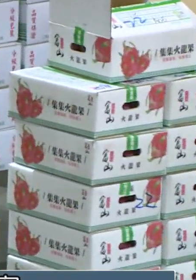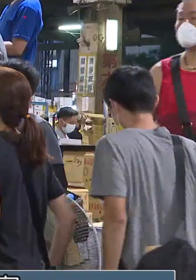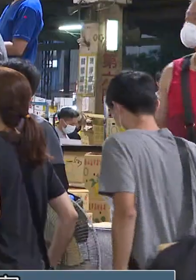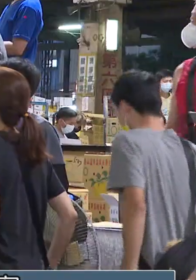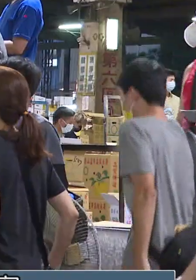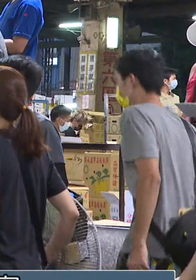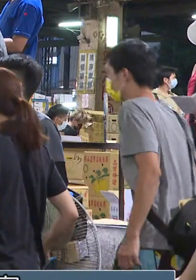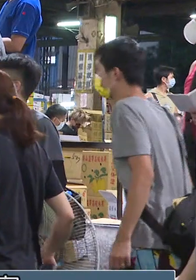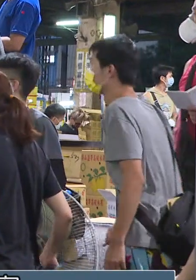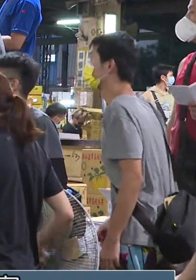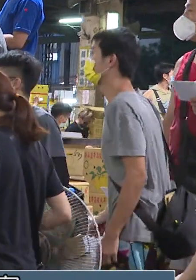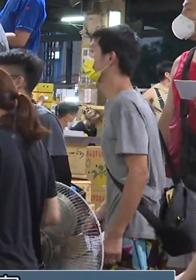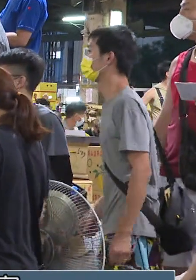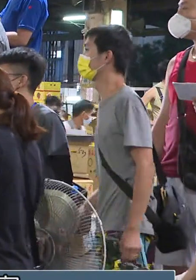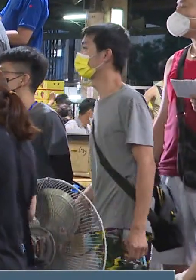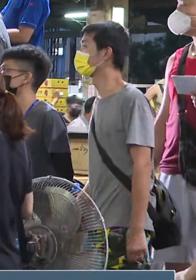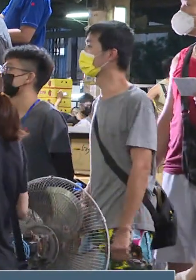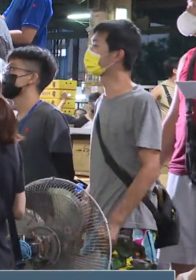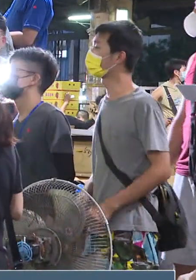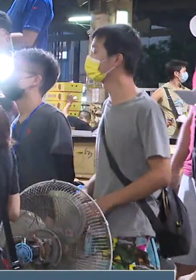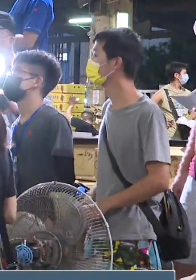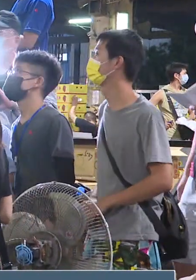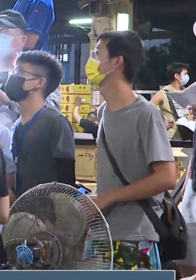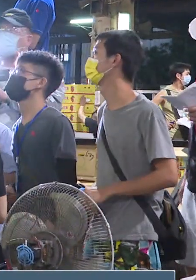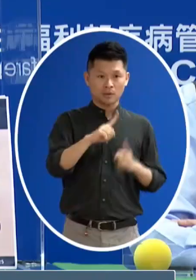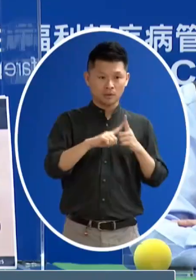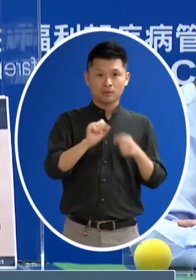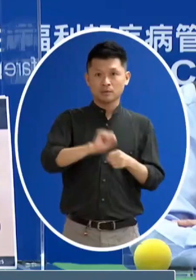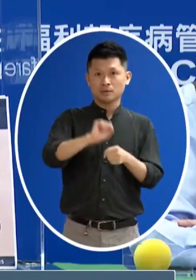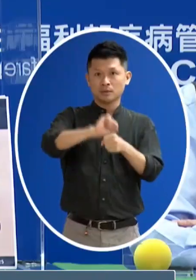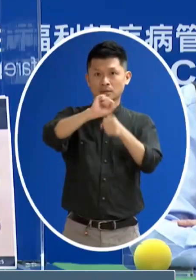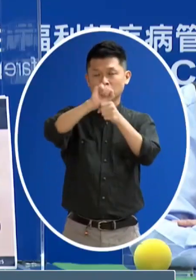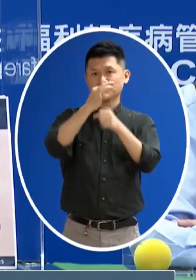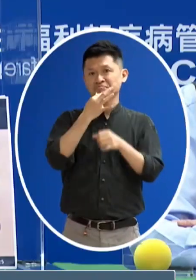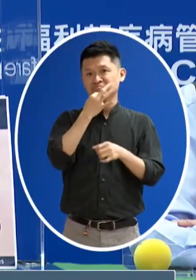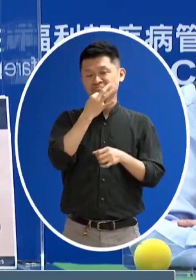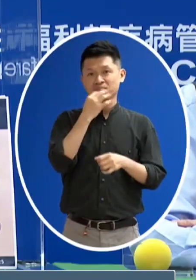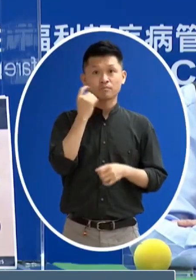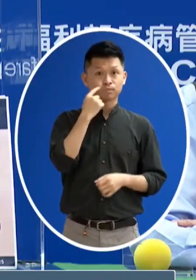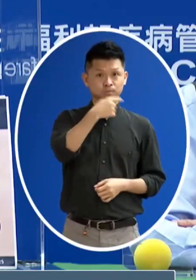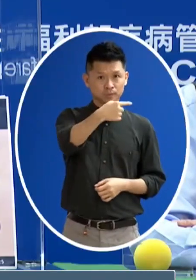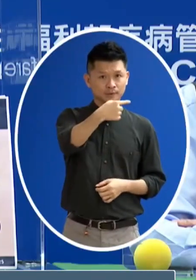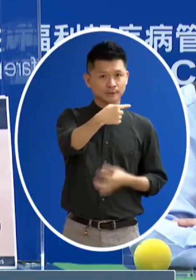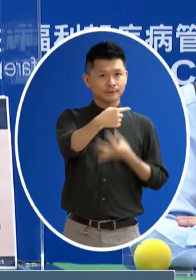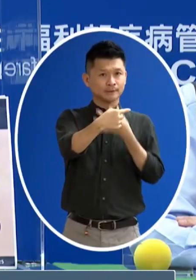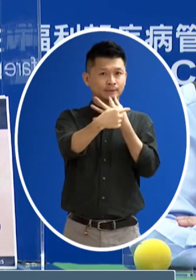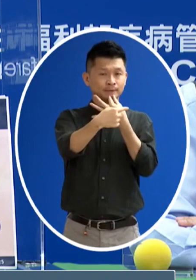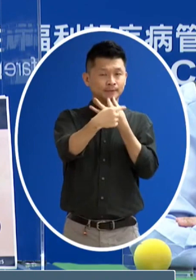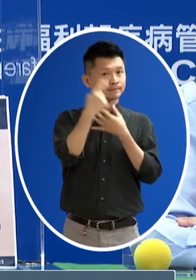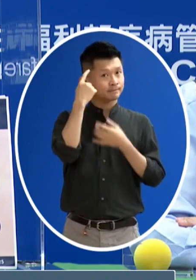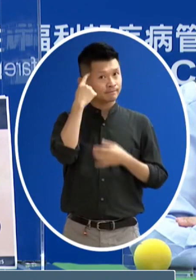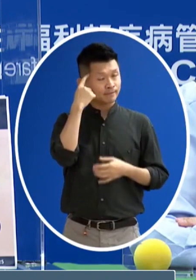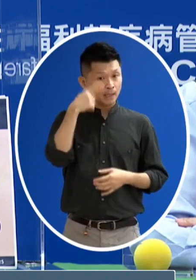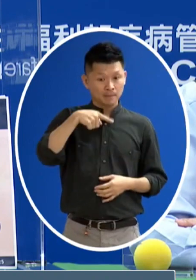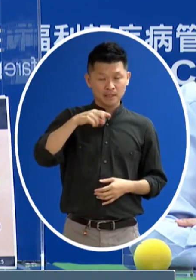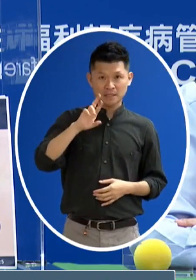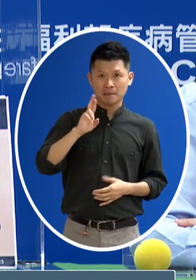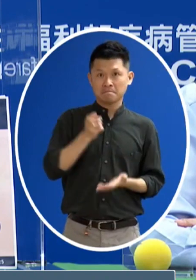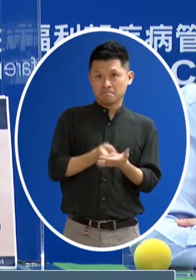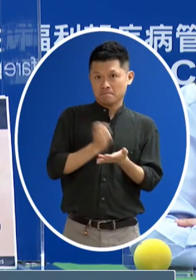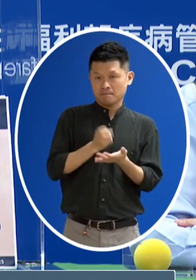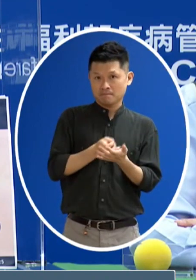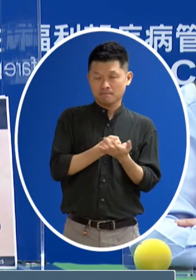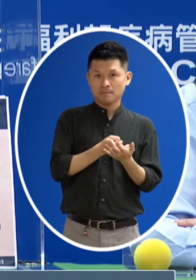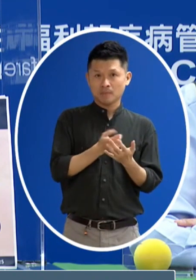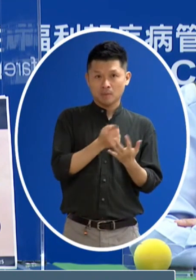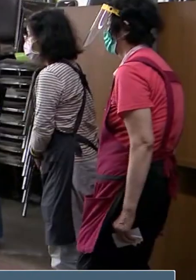目前来讲，有持续的确诊个案，我们也担忧是不是有伪阴性的问题，所以还是要尽速把 PCR 的检测